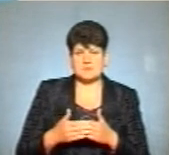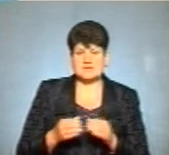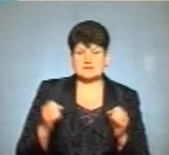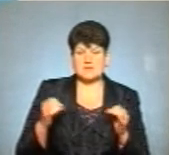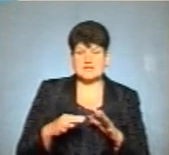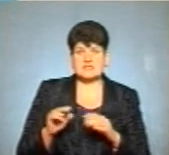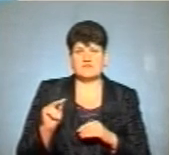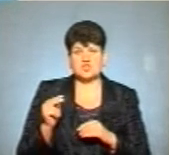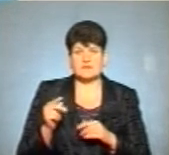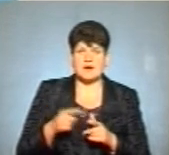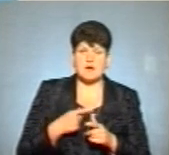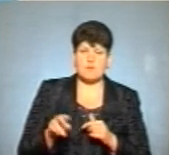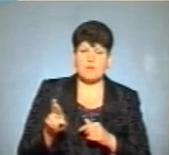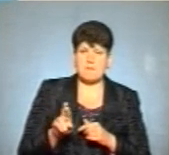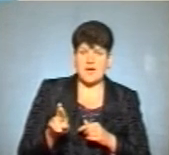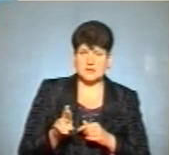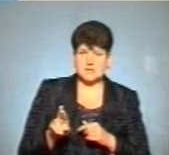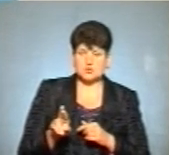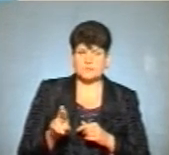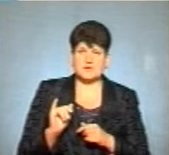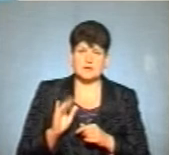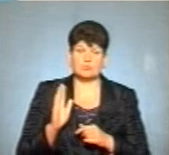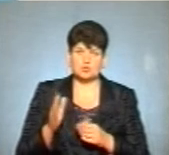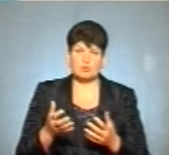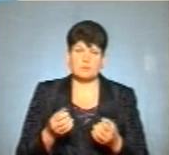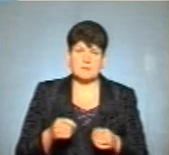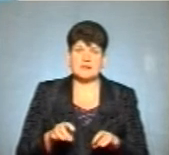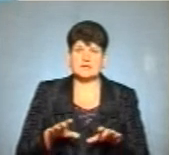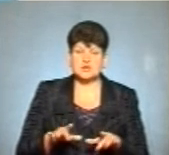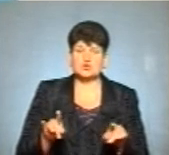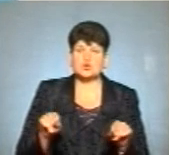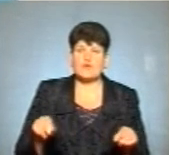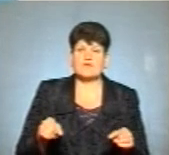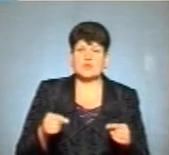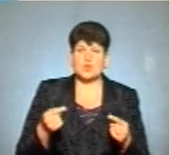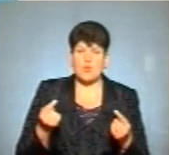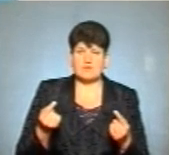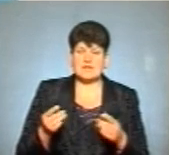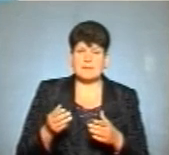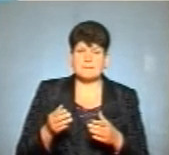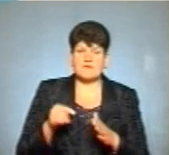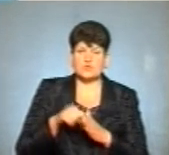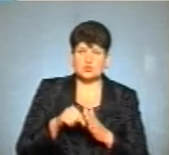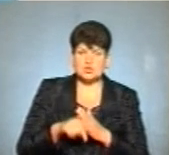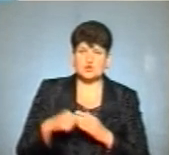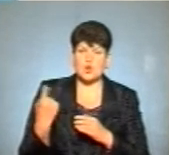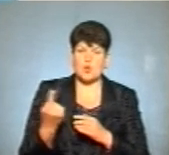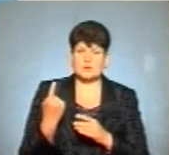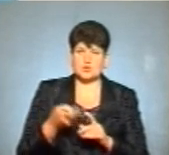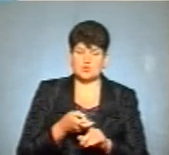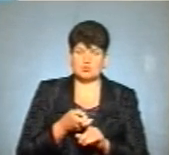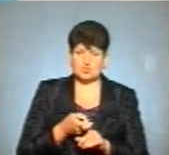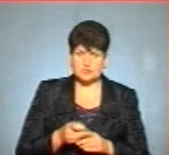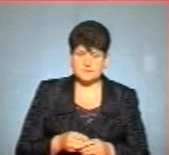в четвер, або в п'ятницю, і будемо приймати рішення щодо відновлення між внутрішнього обласного сполучення. І